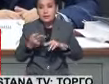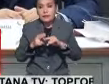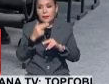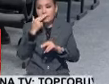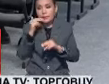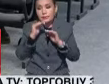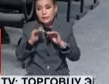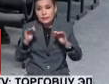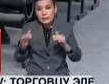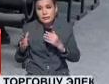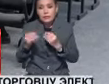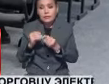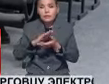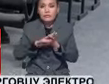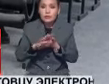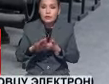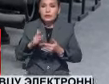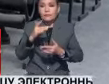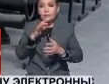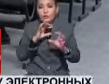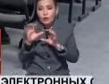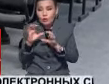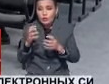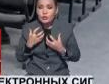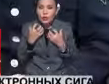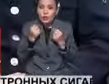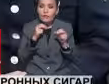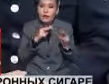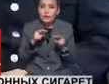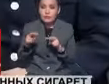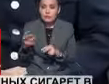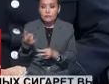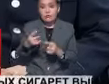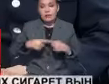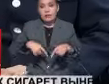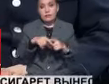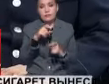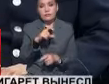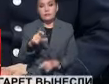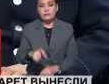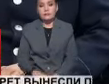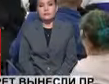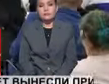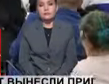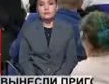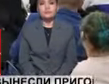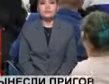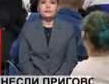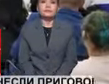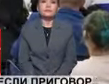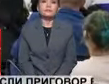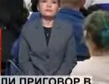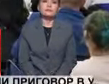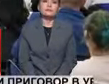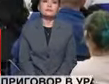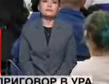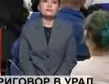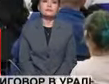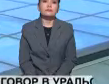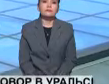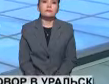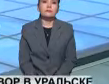Несовершеннолетние должны жить в атмосфере этикета, заботы и здорового контроля, говорят организаторы мероприятия. Мадияр Тельманов, Астана Таймс.